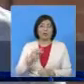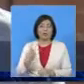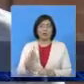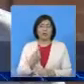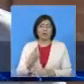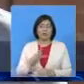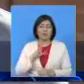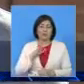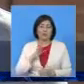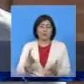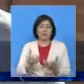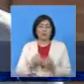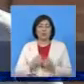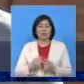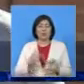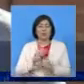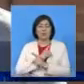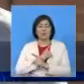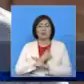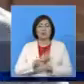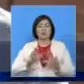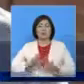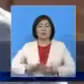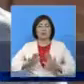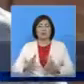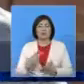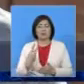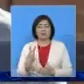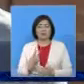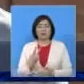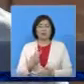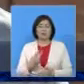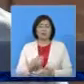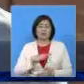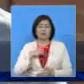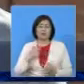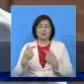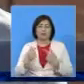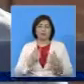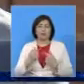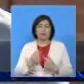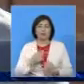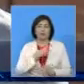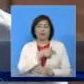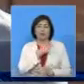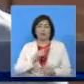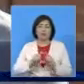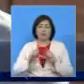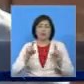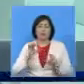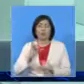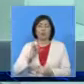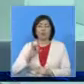пассажирка от полученных травм скончались на месте ДТП. Еще две пассажирки с множественными травмами госпитализированы в Уилскую центральную районную